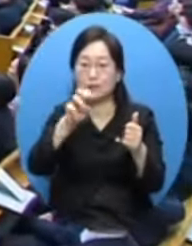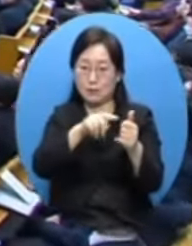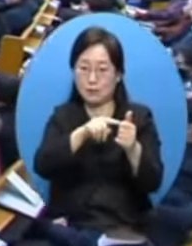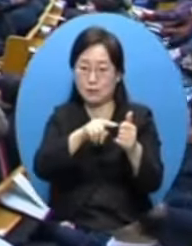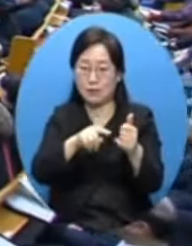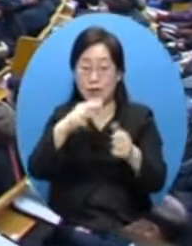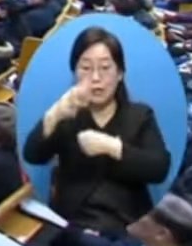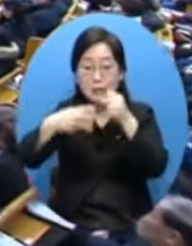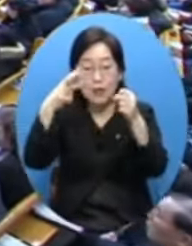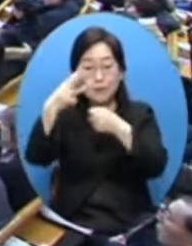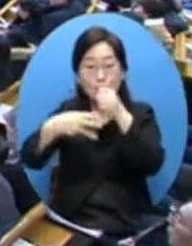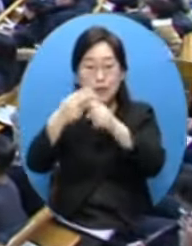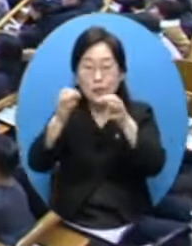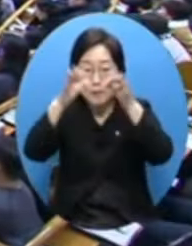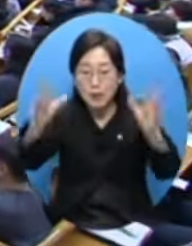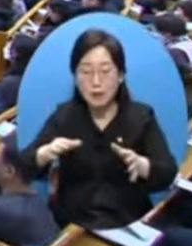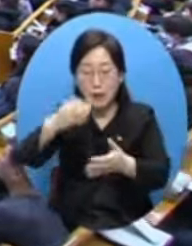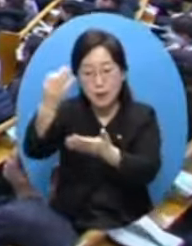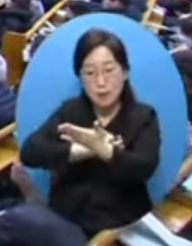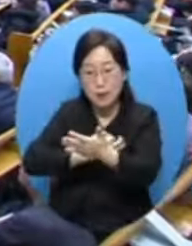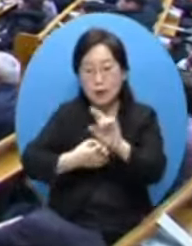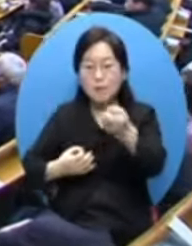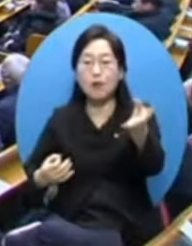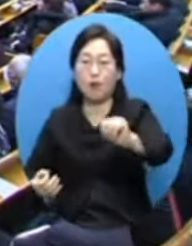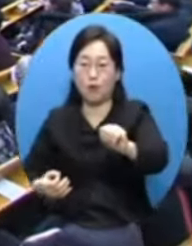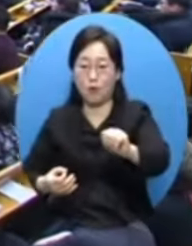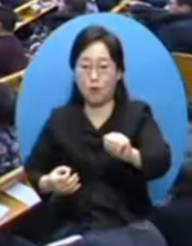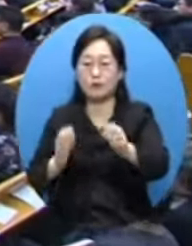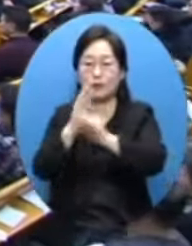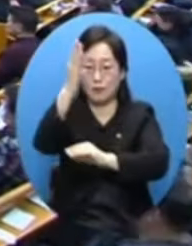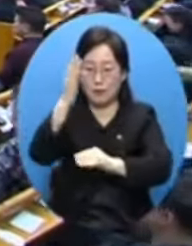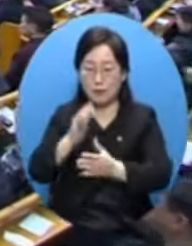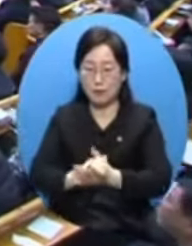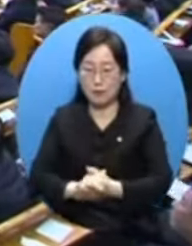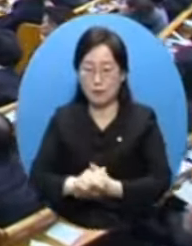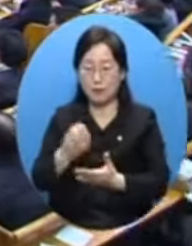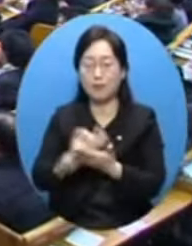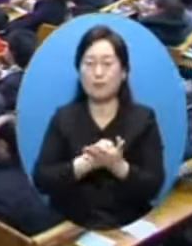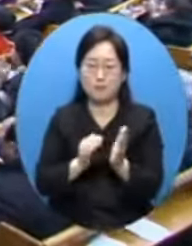때 3년 만에 연간 매출 100억원이 넘게 되었습니다